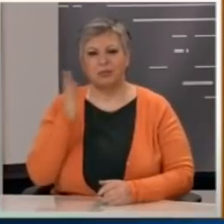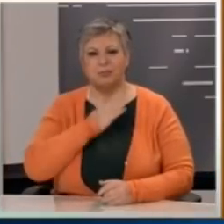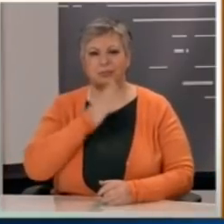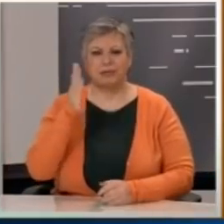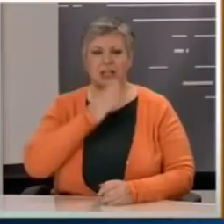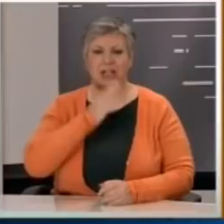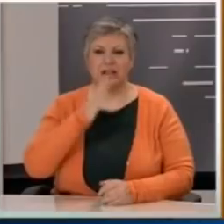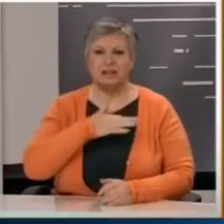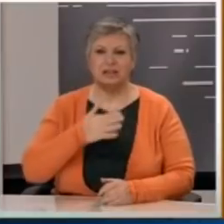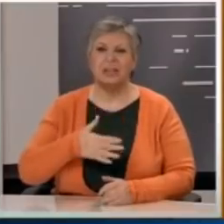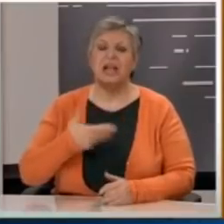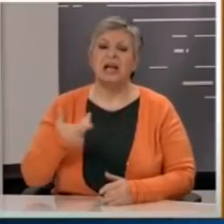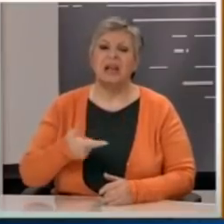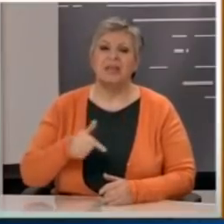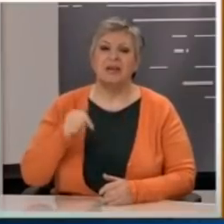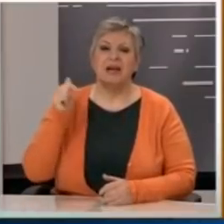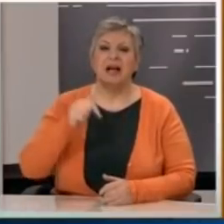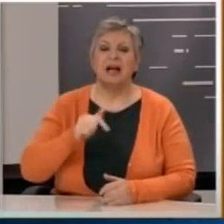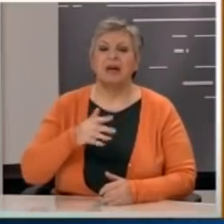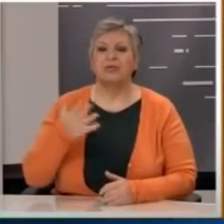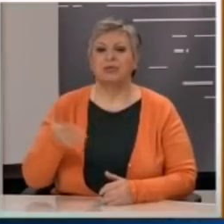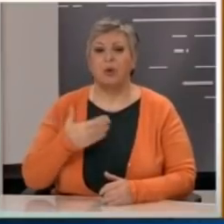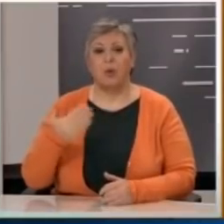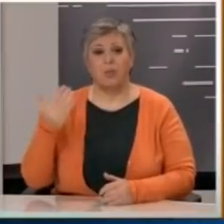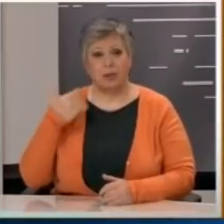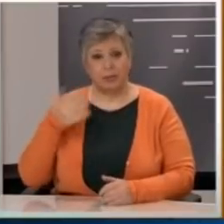πριν και τι διεπράχθη μετά.